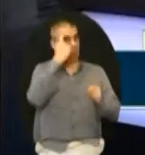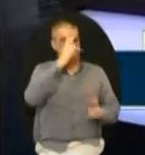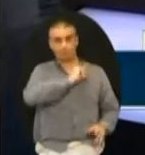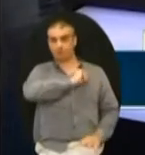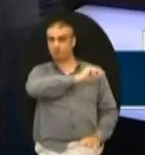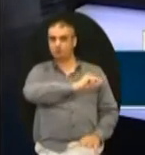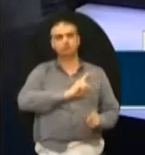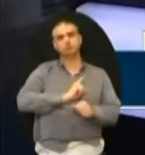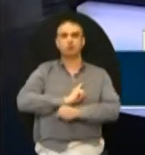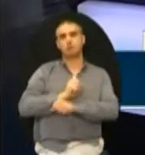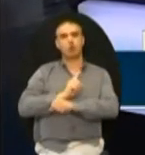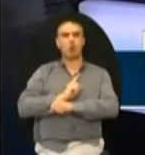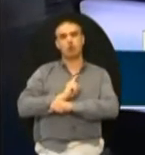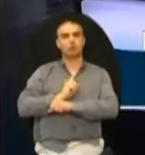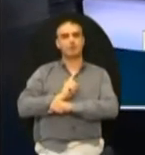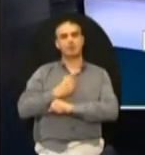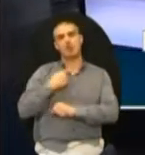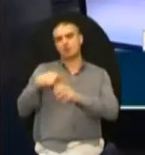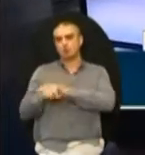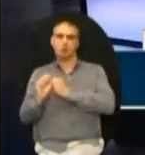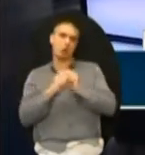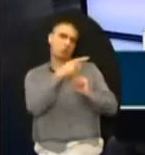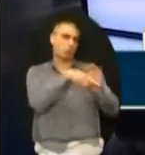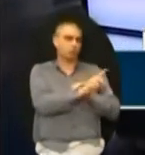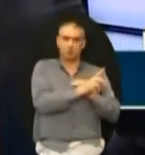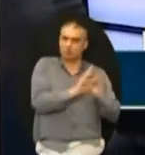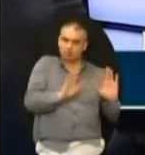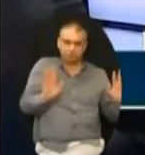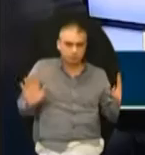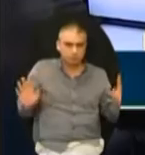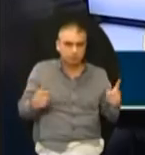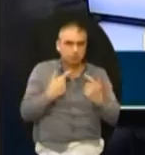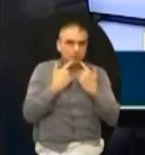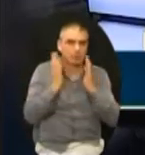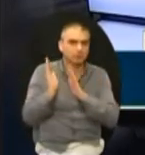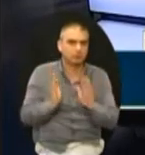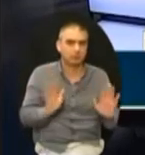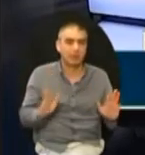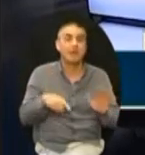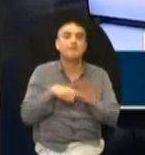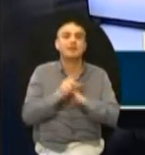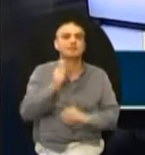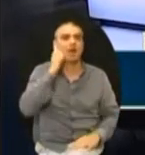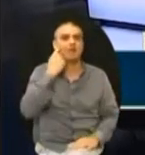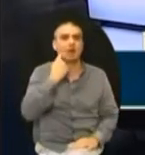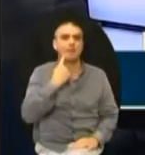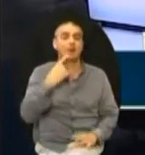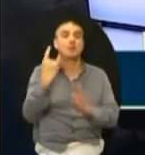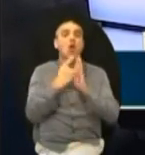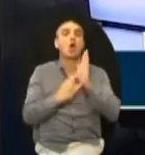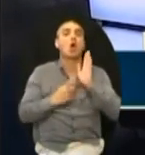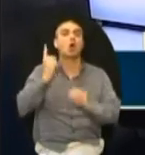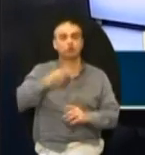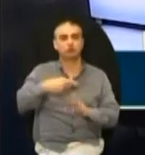כמוני, אז באופן כמעט אוטומטי אני בוגד או הוא בוגד. בוא נשים את הדברים על השולחן. בגידה היא עבירה פלילית בחוק